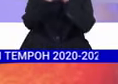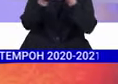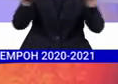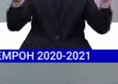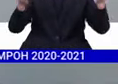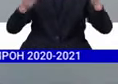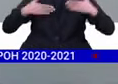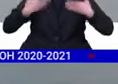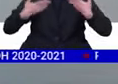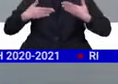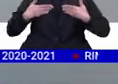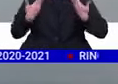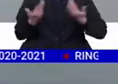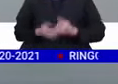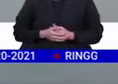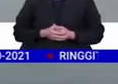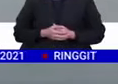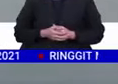baik